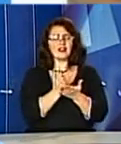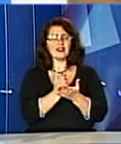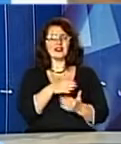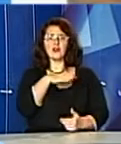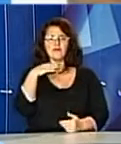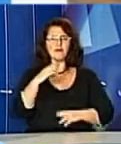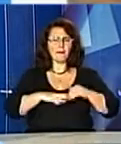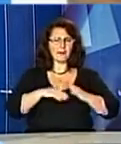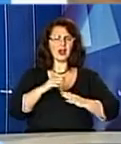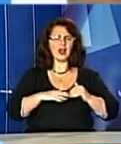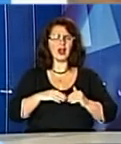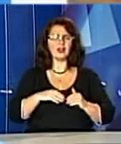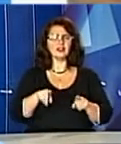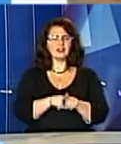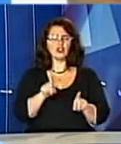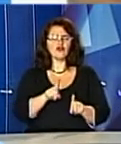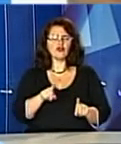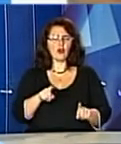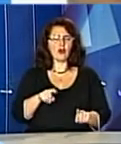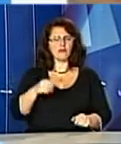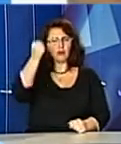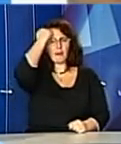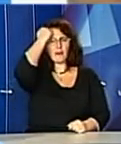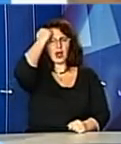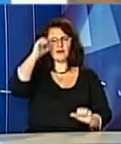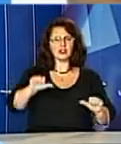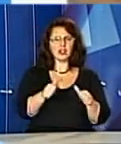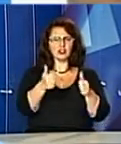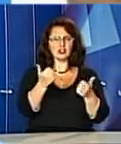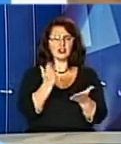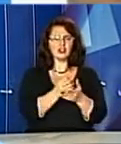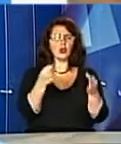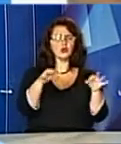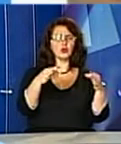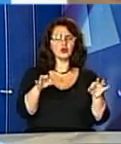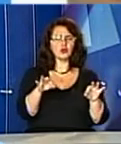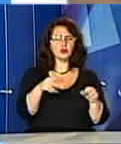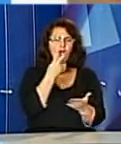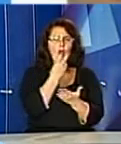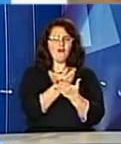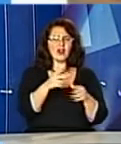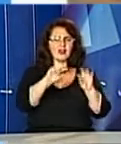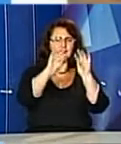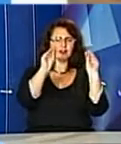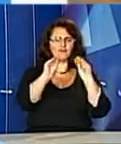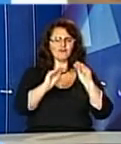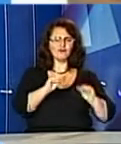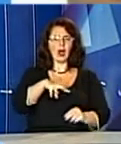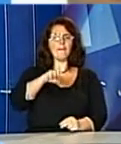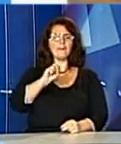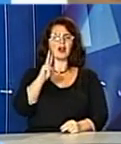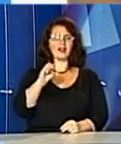коли основні архітектурні пам'ятки, вони є доступні в такій мініатюрі макетів, для того, щоб люди, які не